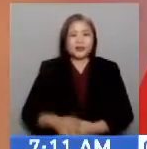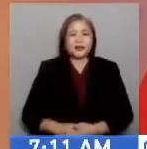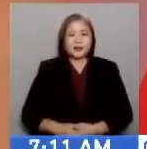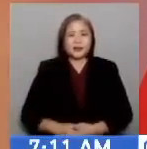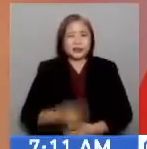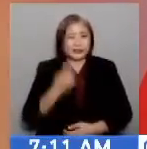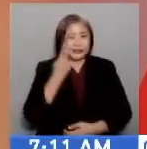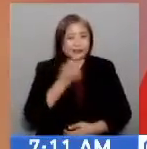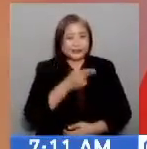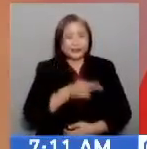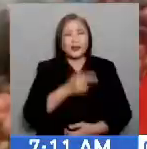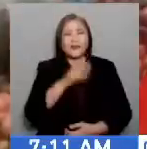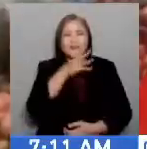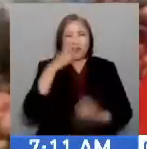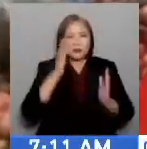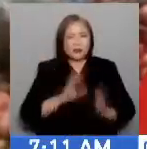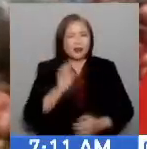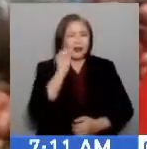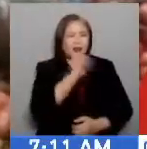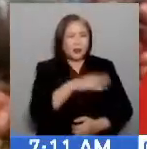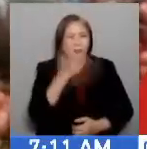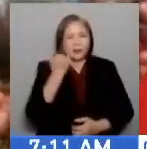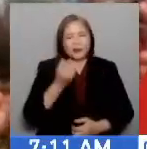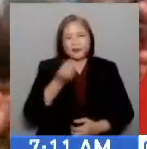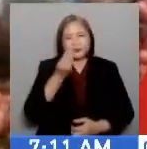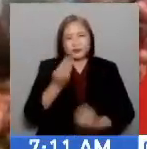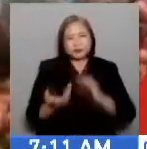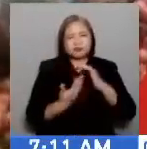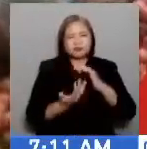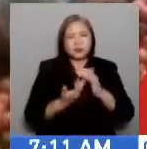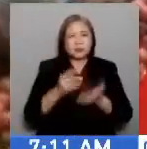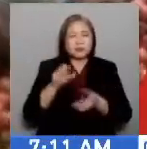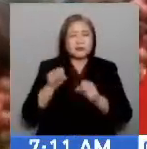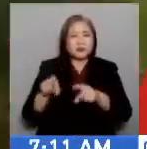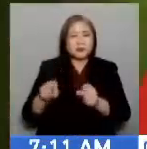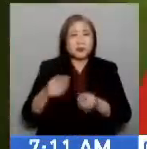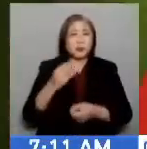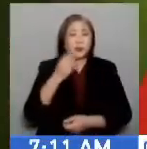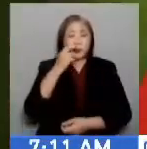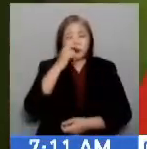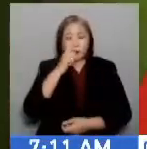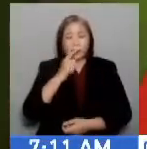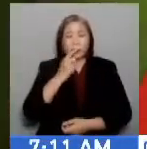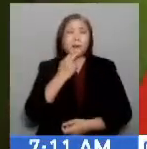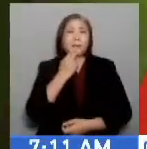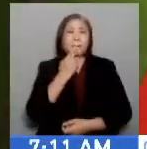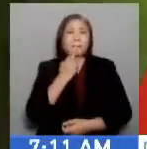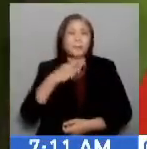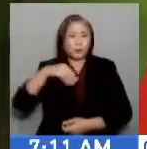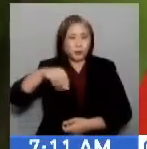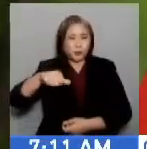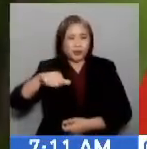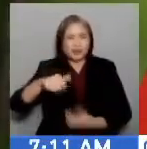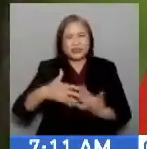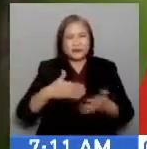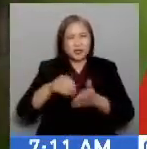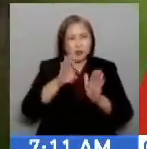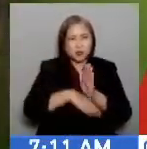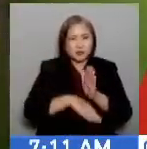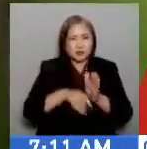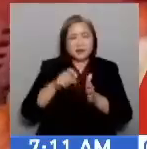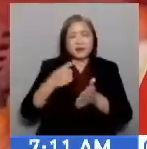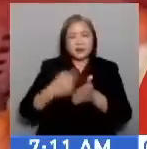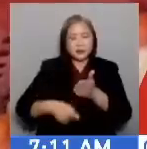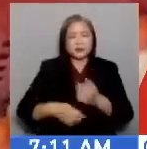dahil sa matumal na bentahan ng kamatis. Kahit bagsak presyo na. Yung iba naman, ipinamigay raw. Paliwanag naman